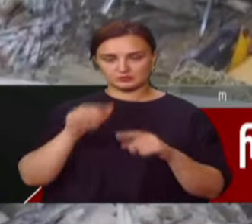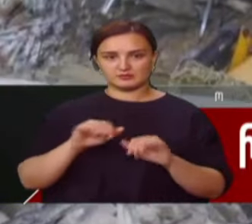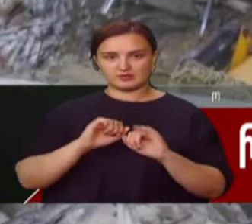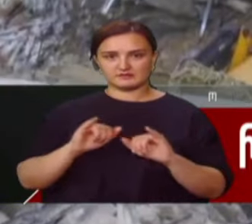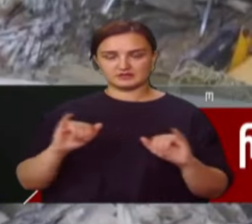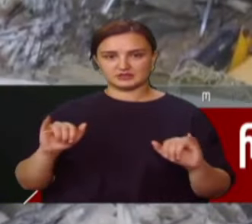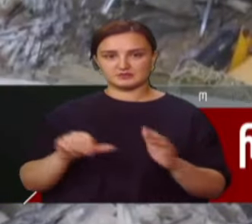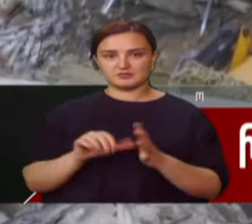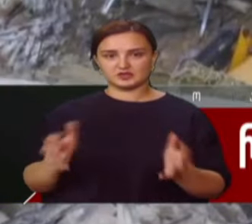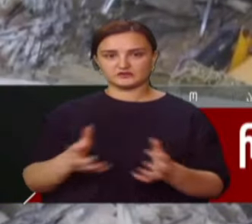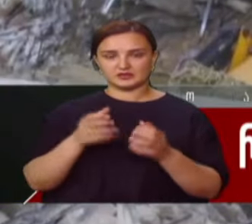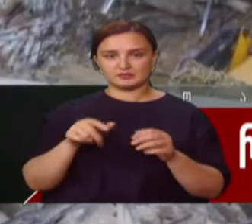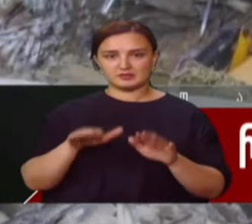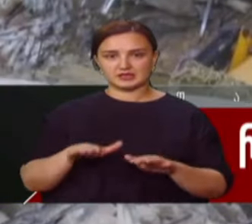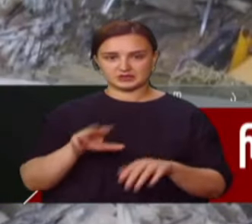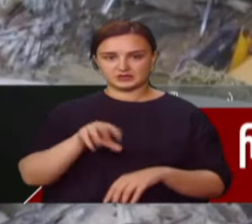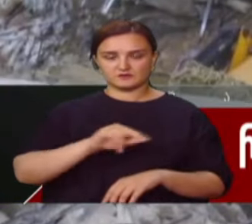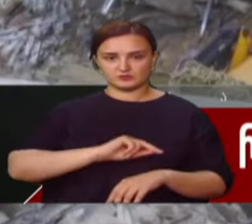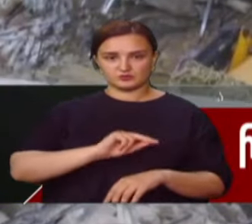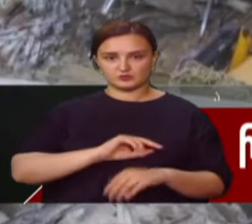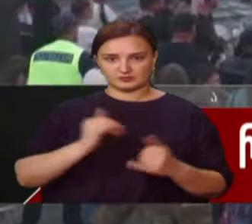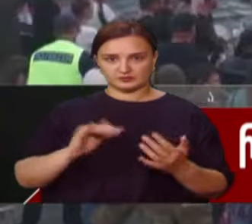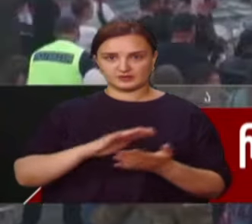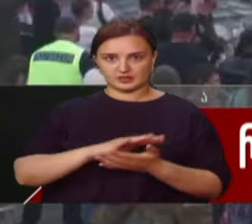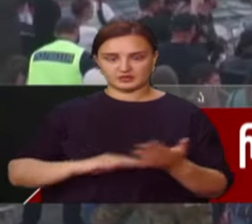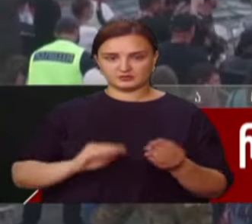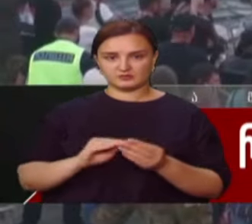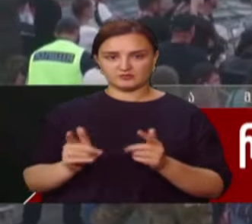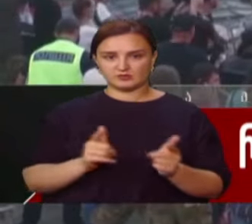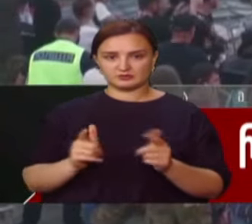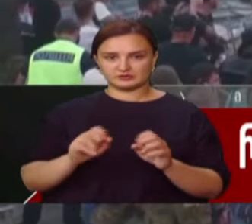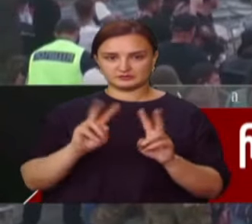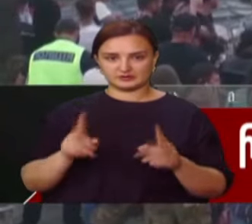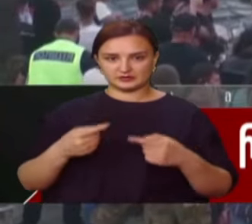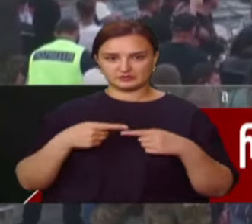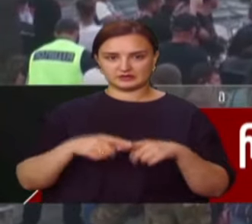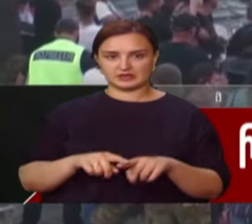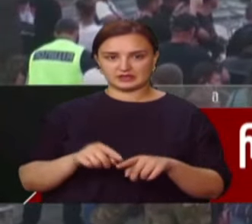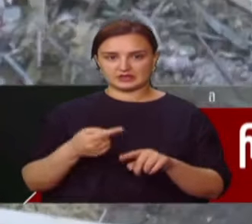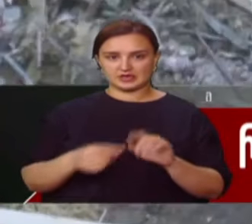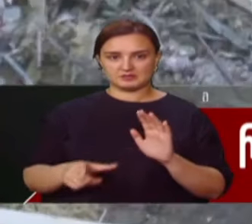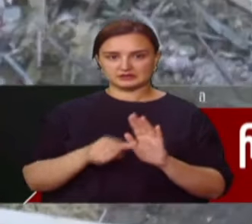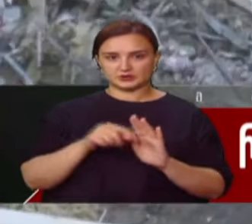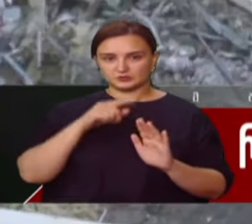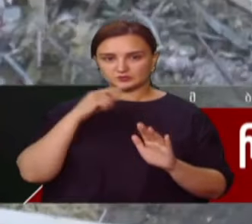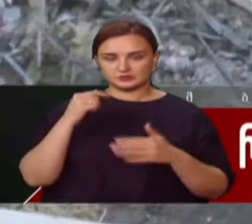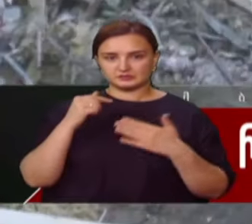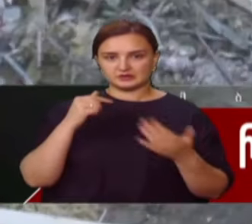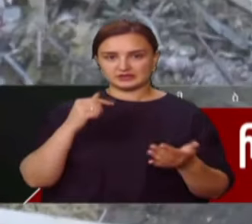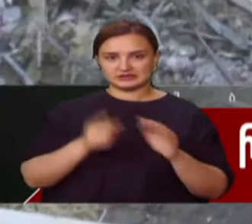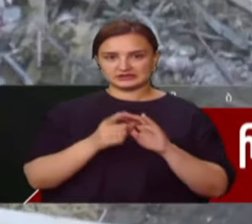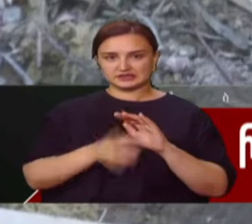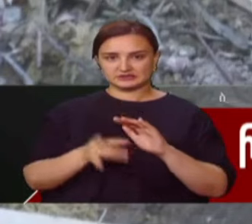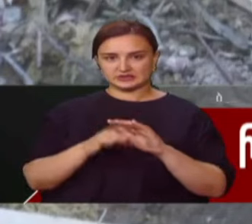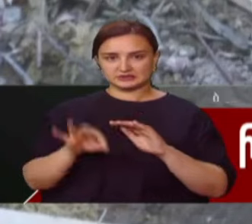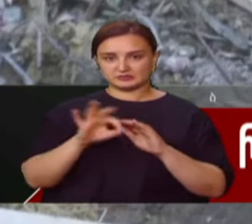ავრცელებს. Მაშველების შემთხვევის ადგილზე მუშაობას ამდრომდე განაგრძობენ, მობილიზებულია სპეცტექნიკა. Ამასთან, რუსული მხარის მიერ მასიური